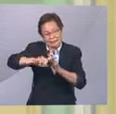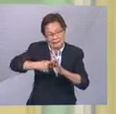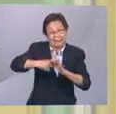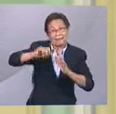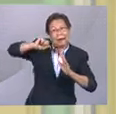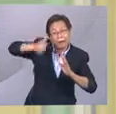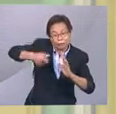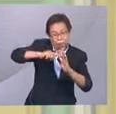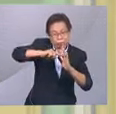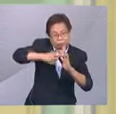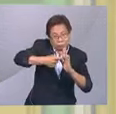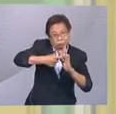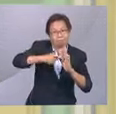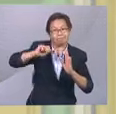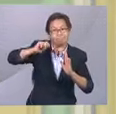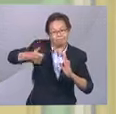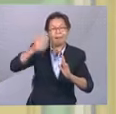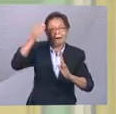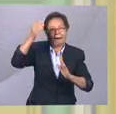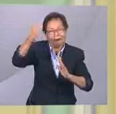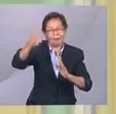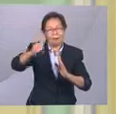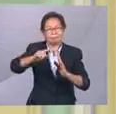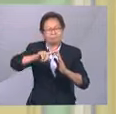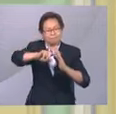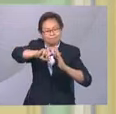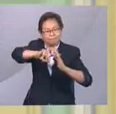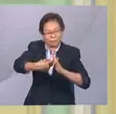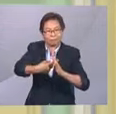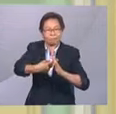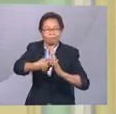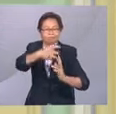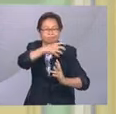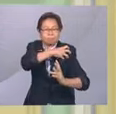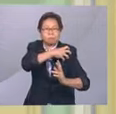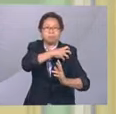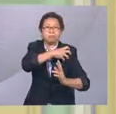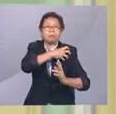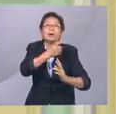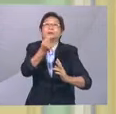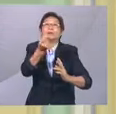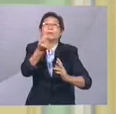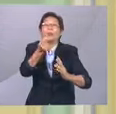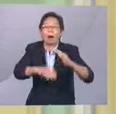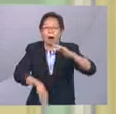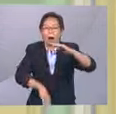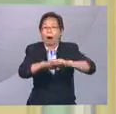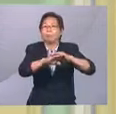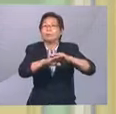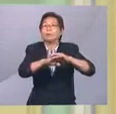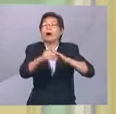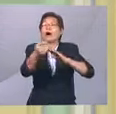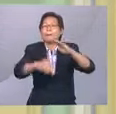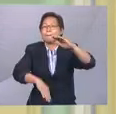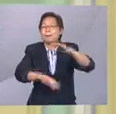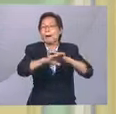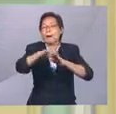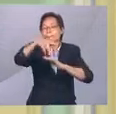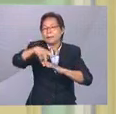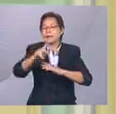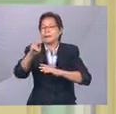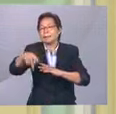besok Hai akan mengaku asalkan skim harga maksimum piketty yaitu khusus